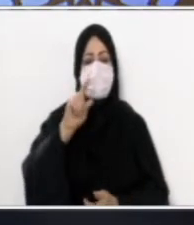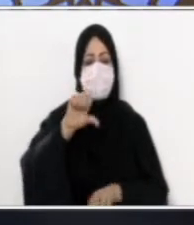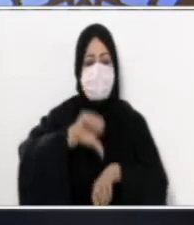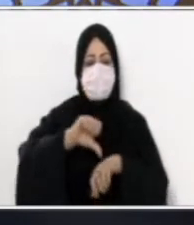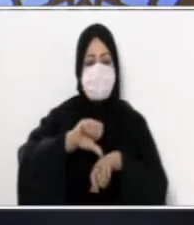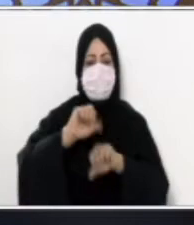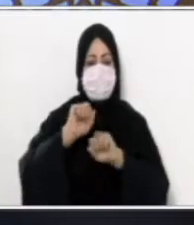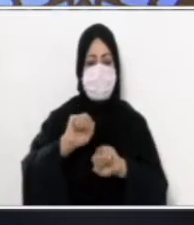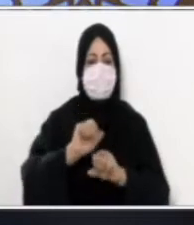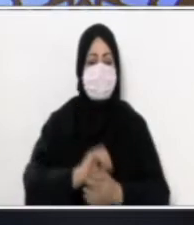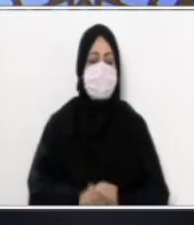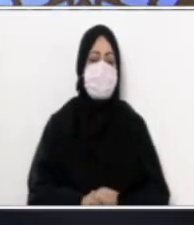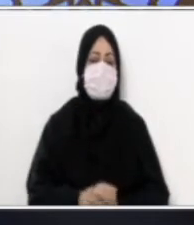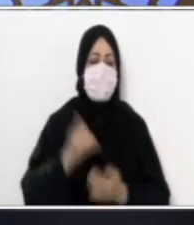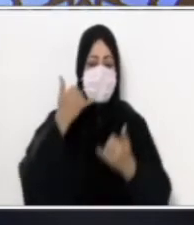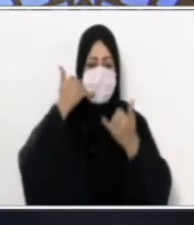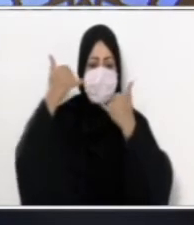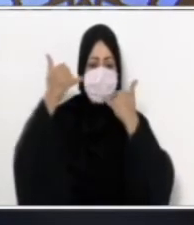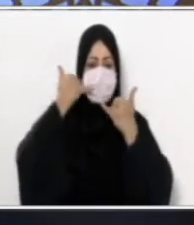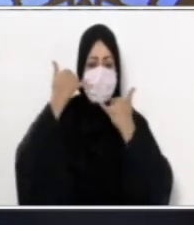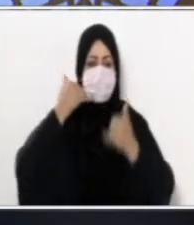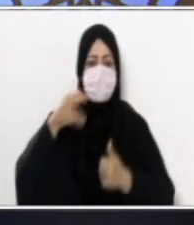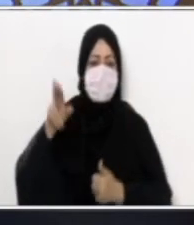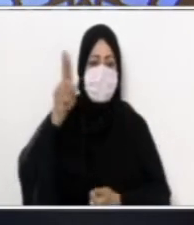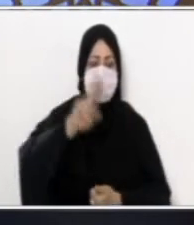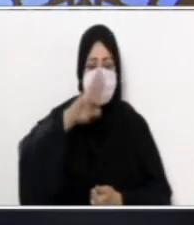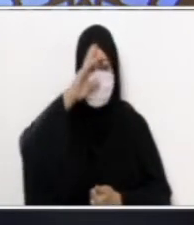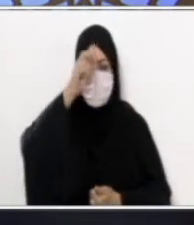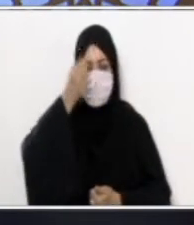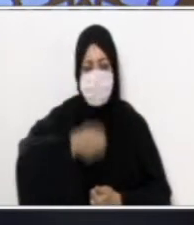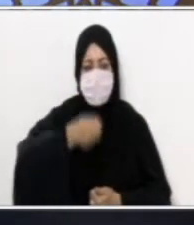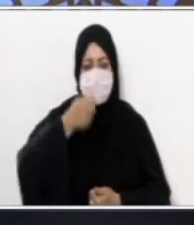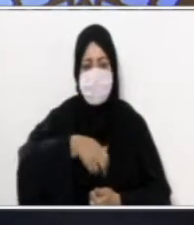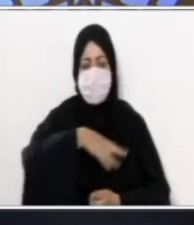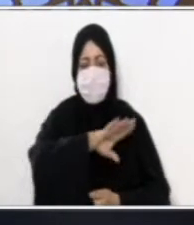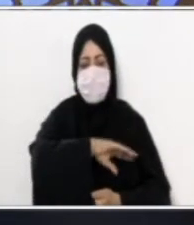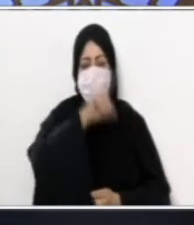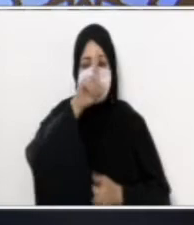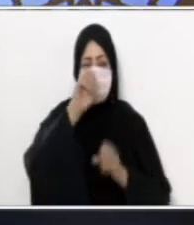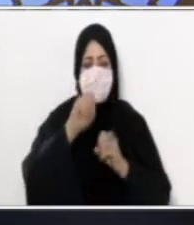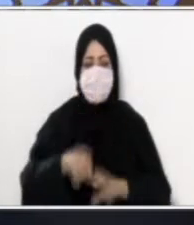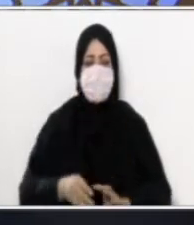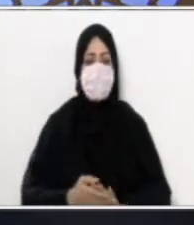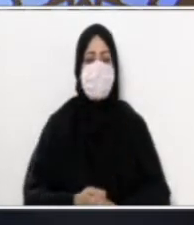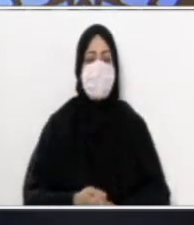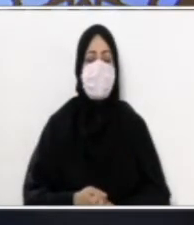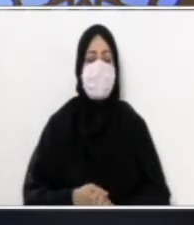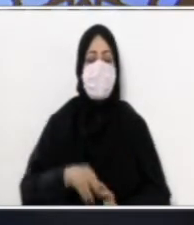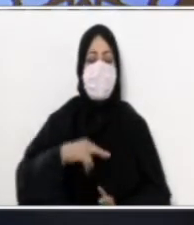السلام عليكم. وعليكم السلام ورحمة الله. عندي ثلاث أسئلة يا شيخ. تفضلي. السؤال